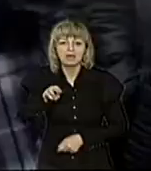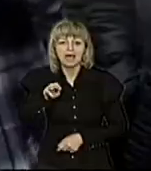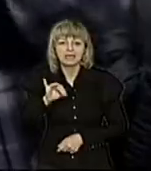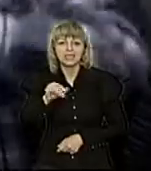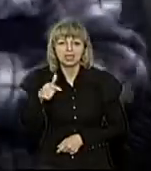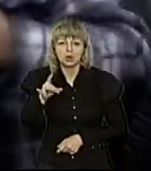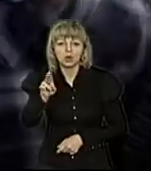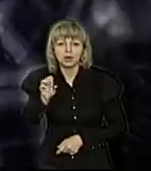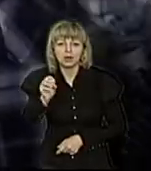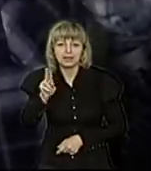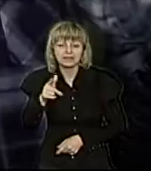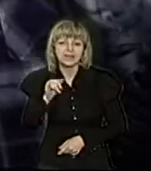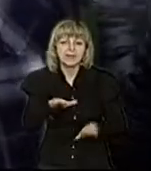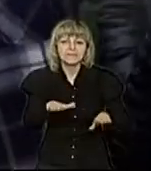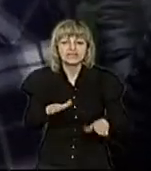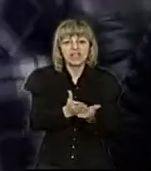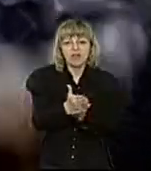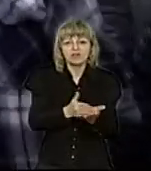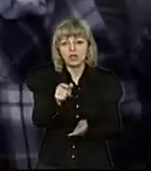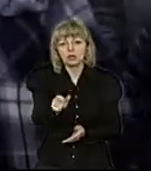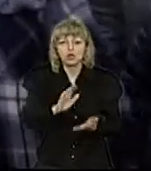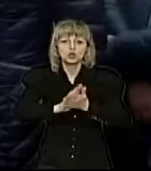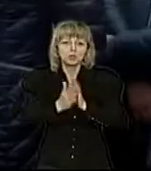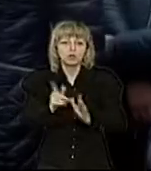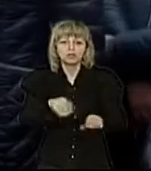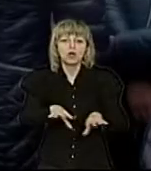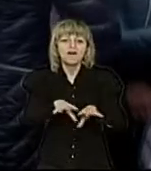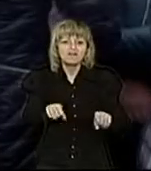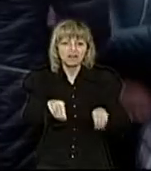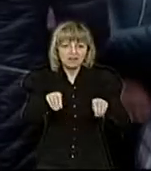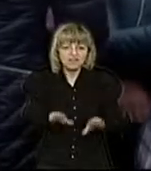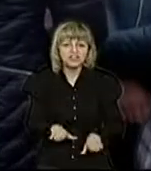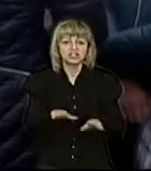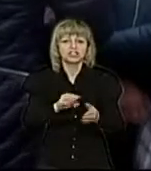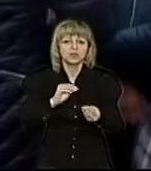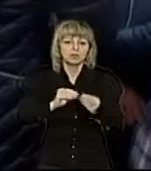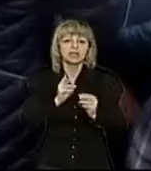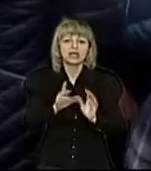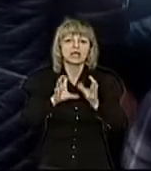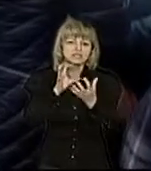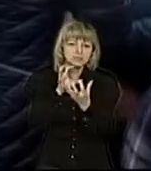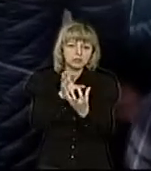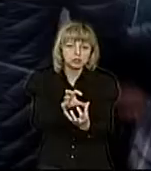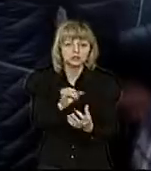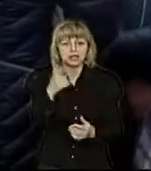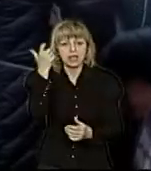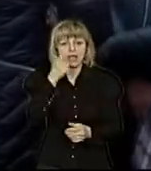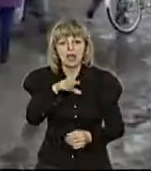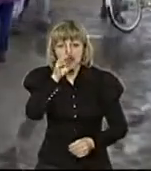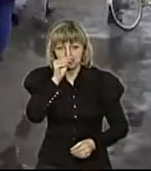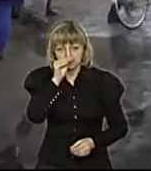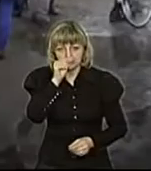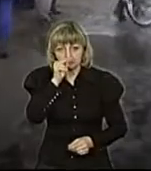та місцеві посадовці. Домовилися, що влада вирішить проблему як з маршрутом, так і з перевізником за